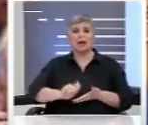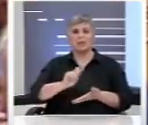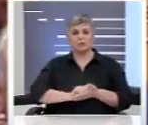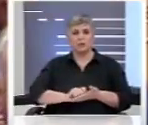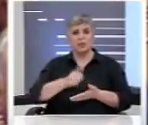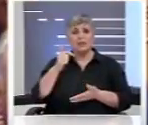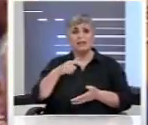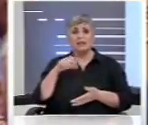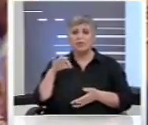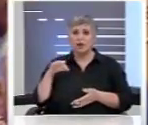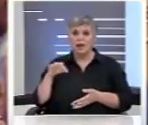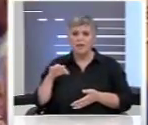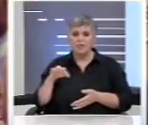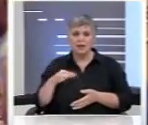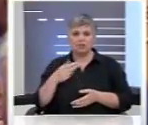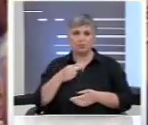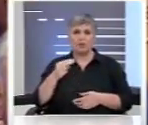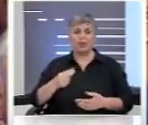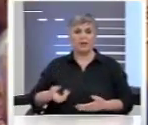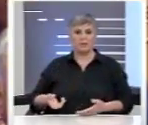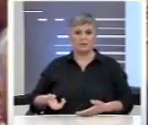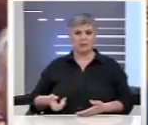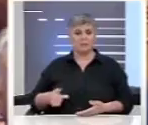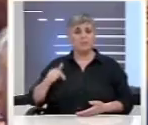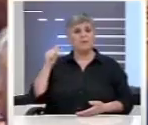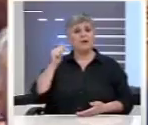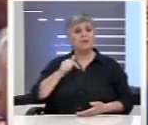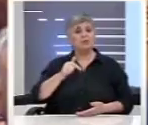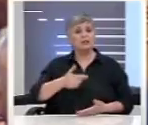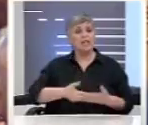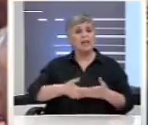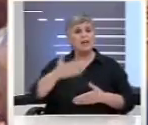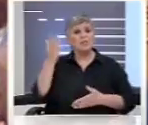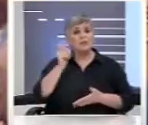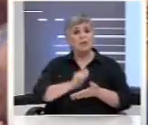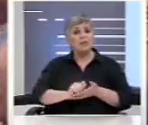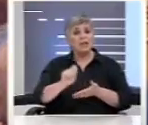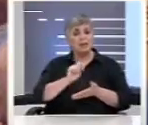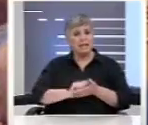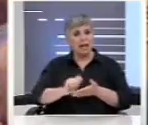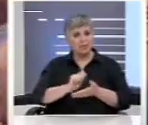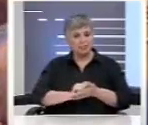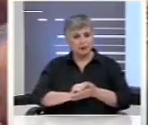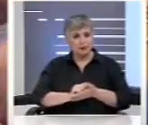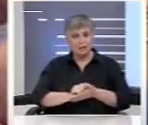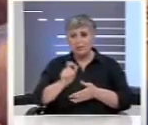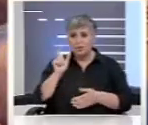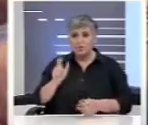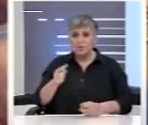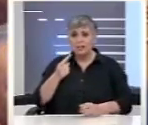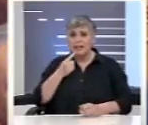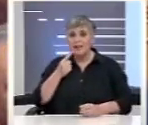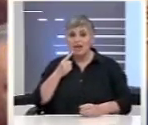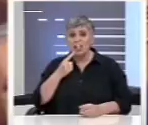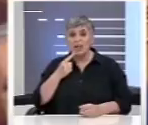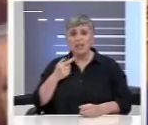ζητήματα. Το πολίτικο λοιπόν στο ρεπορτάζ του αναγράφει ότι είπατε σε εισαγωγικά «The violence has